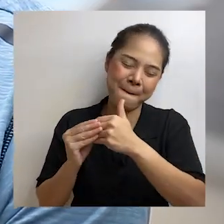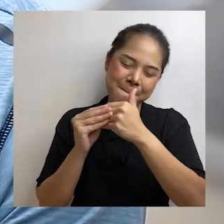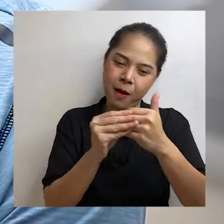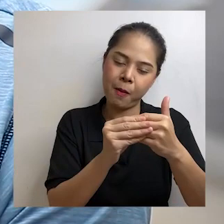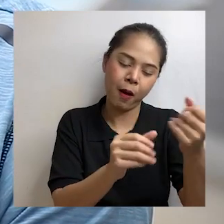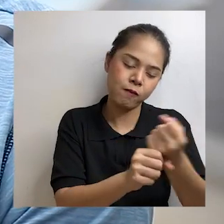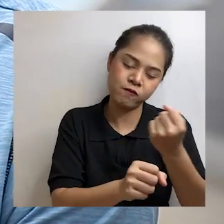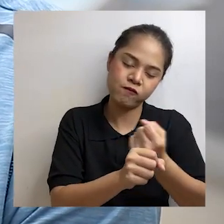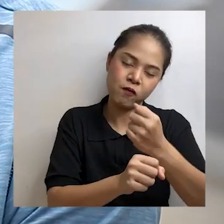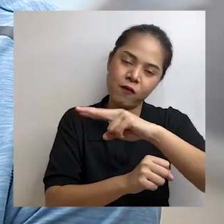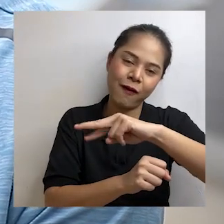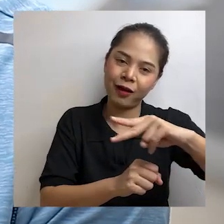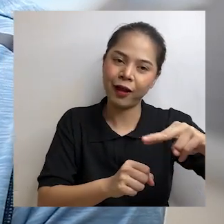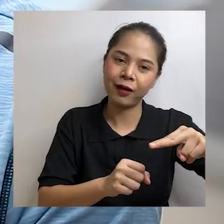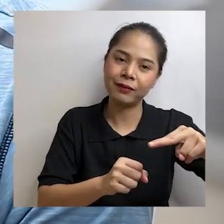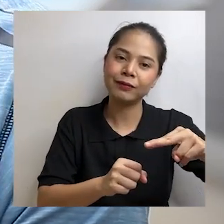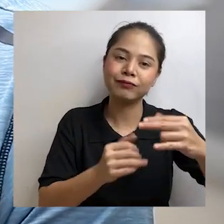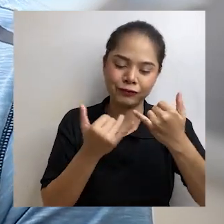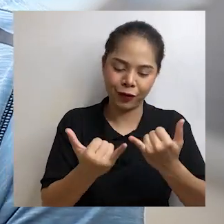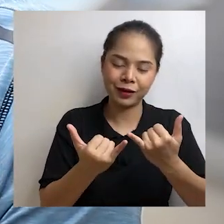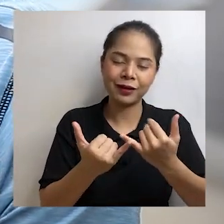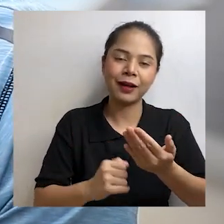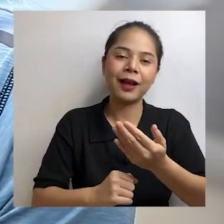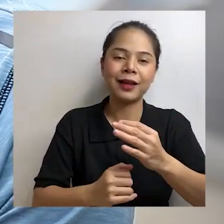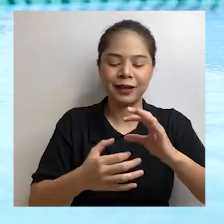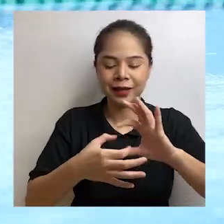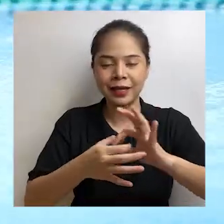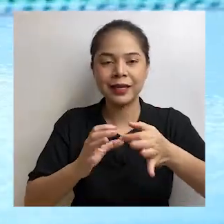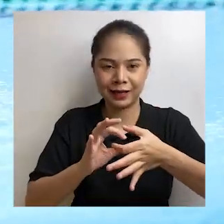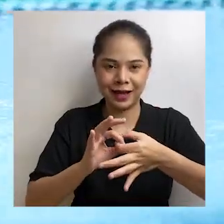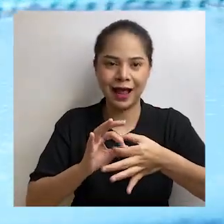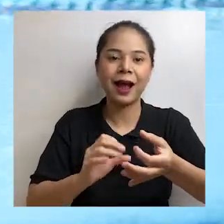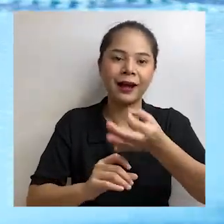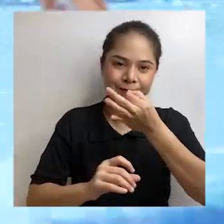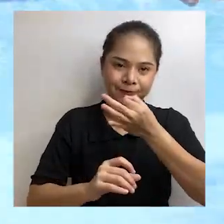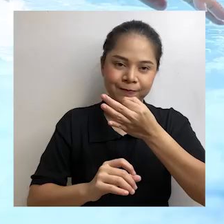กตั้งแต่เด็กเลยครับจนทําให้มาเป็นนักกีฬาจนถึงทุกวันนี้ครับผม